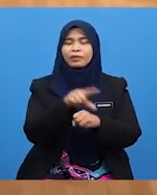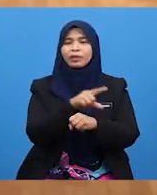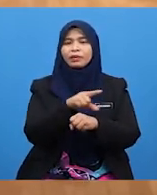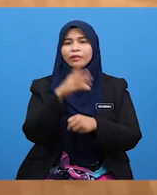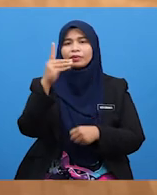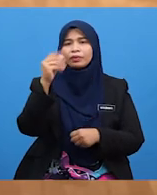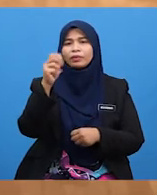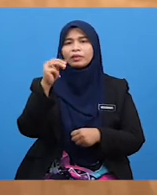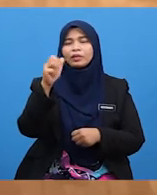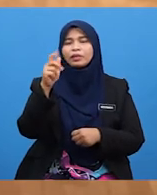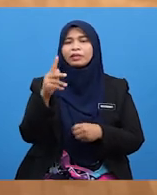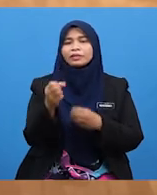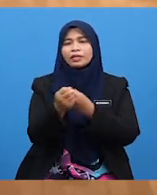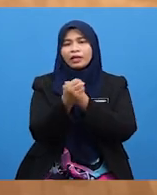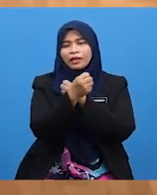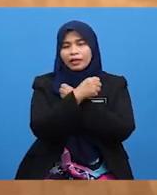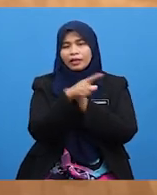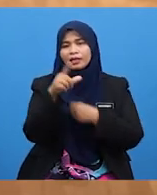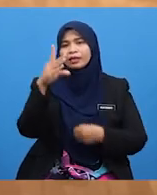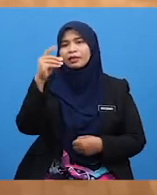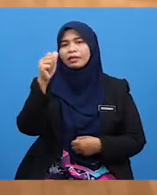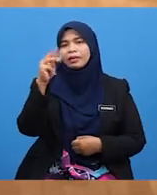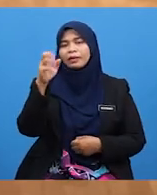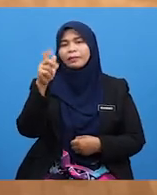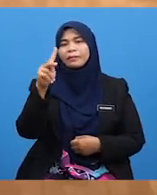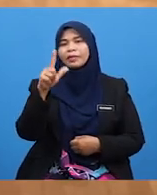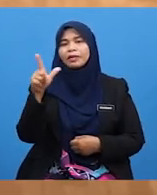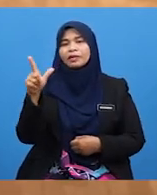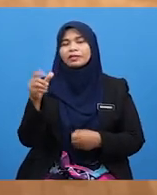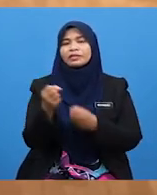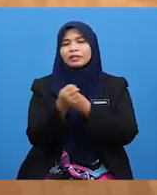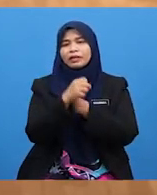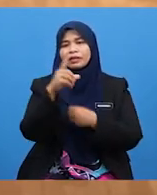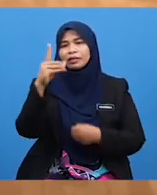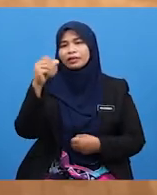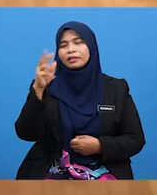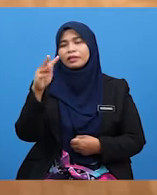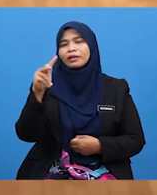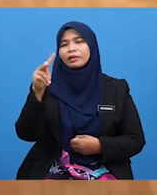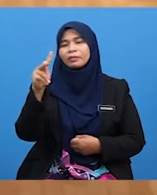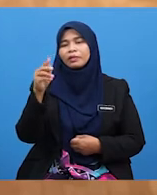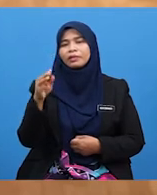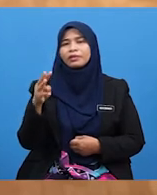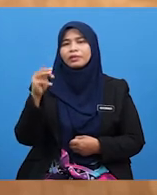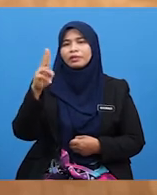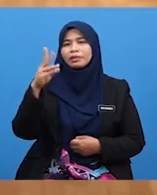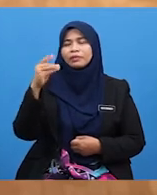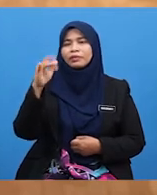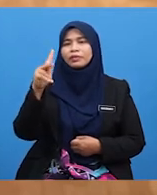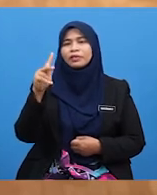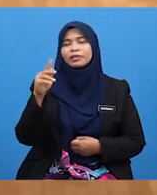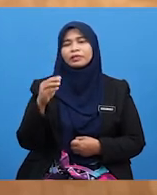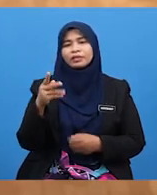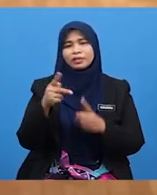Damak, sayanglah Damak, sayang Damak, mudik ke hulu. Itu adalah